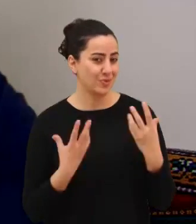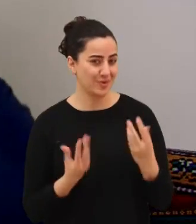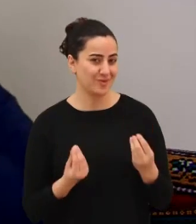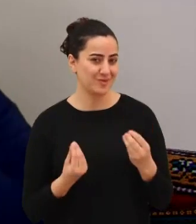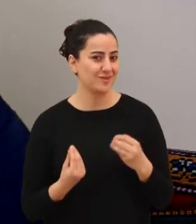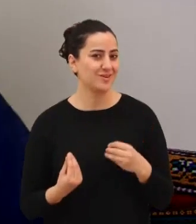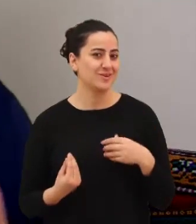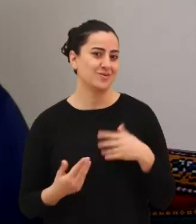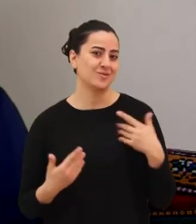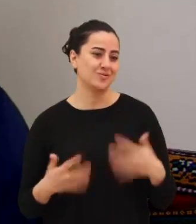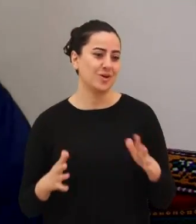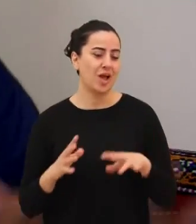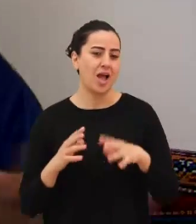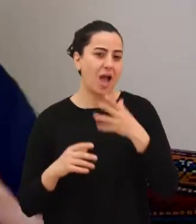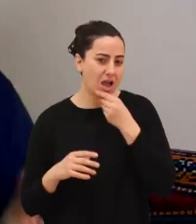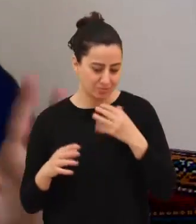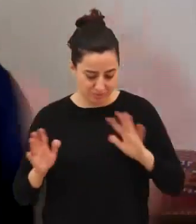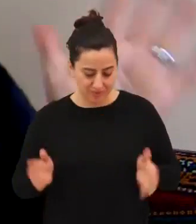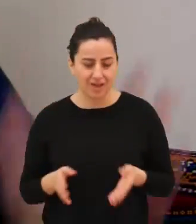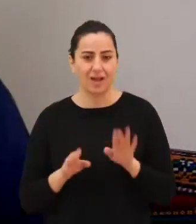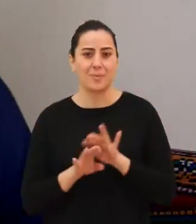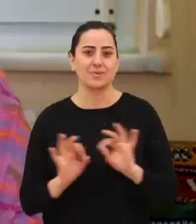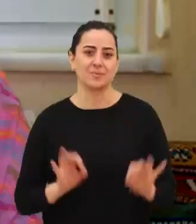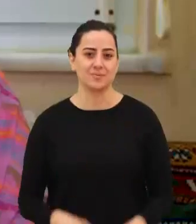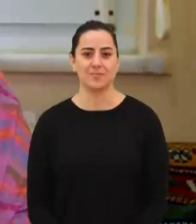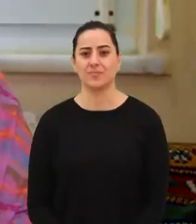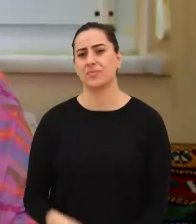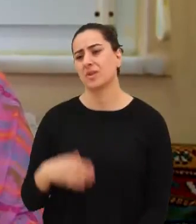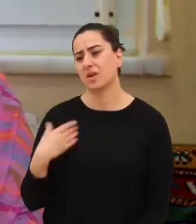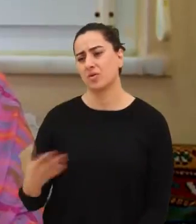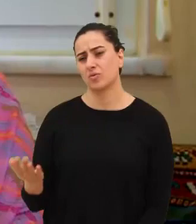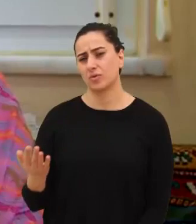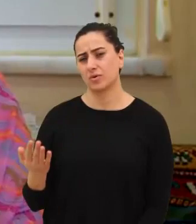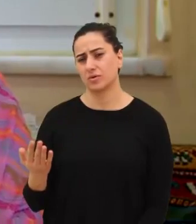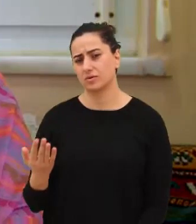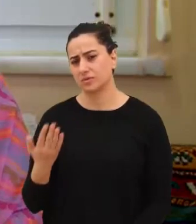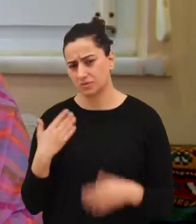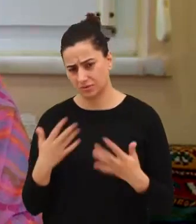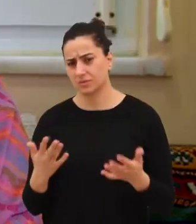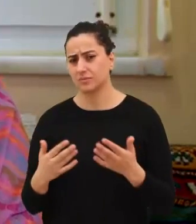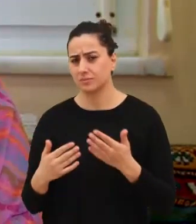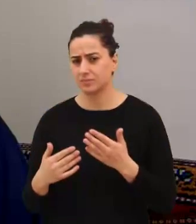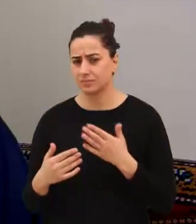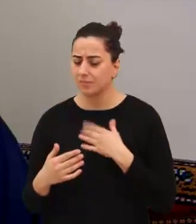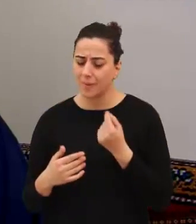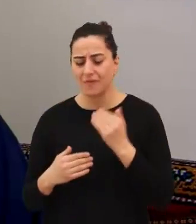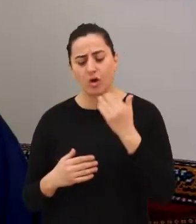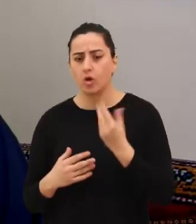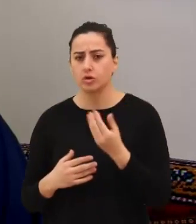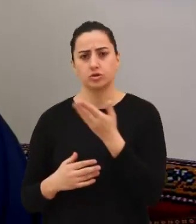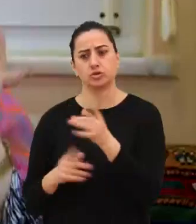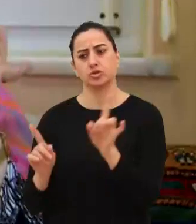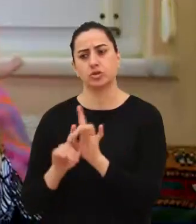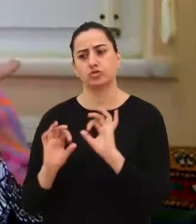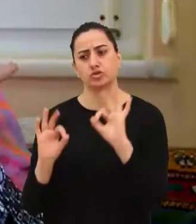bizim milyonlarca ayıbımızı örter maşallah halimiz. Aman kanka, neyiniz var ayol? Hadi belki ben bir kilo fazlayım da sen